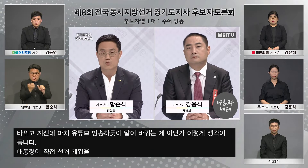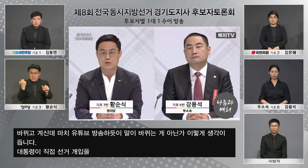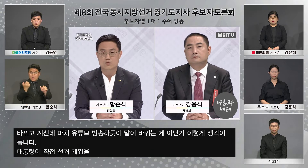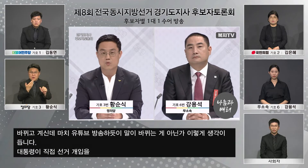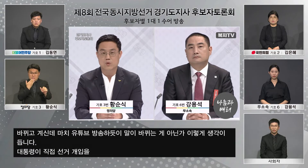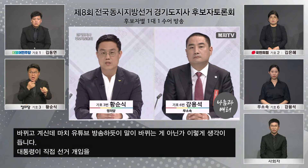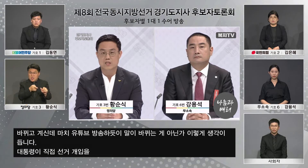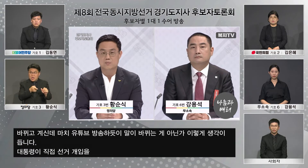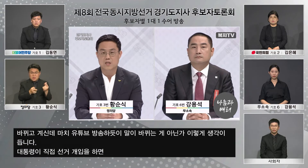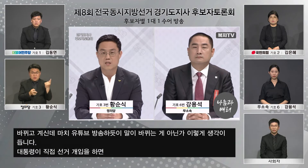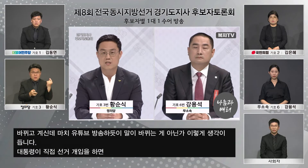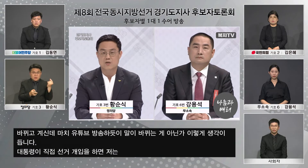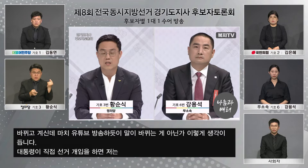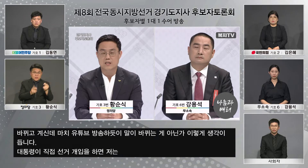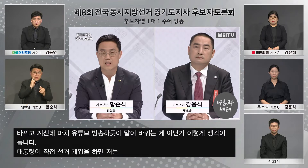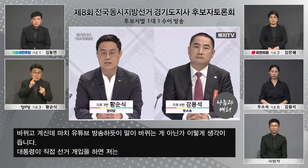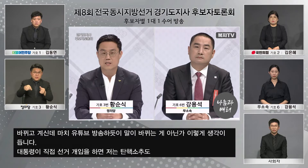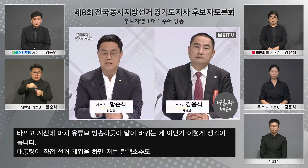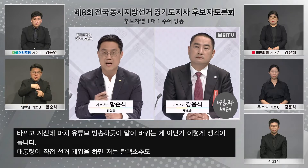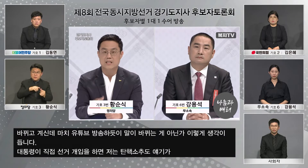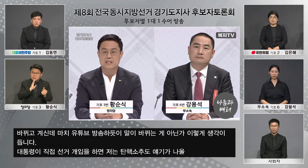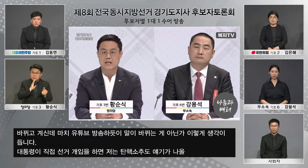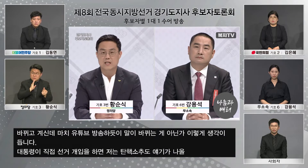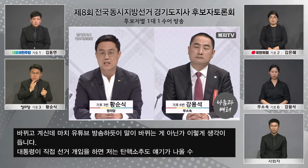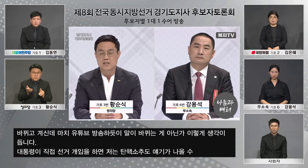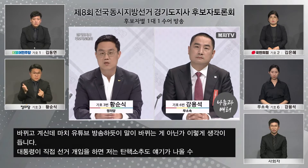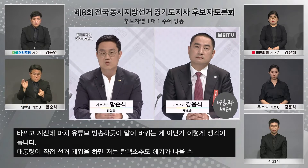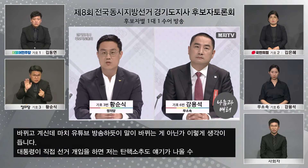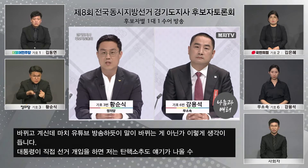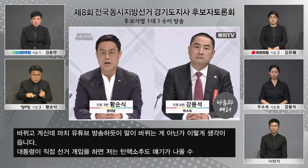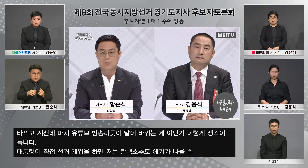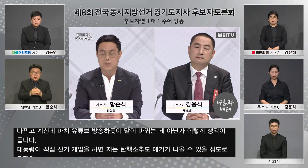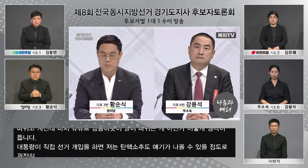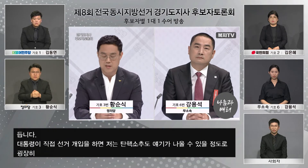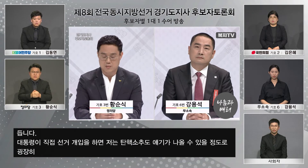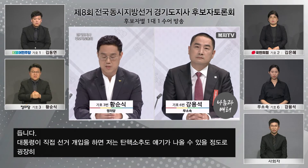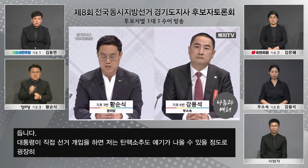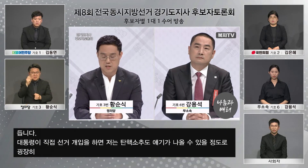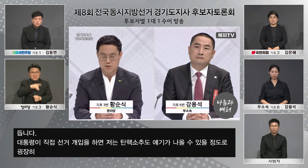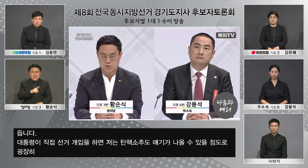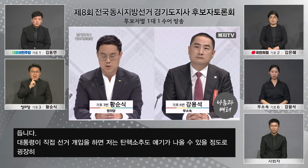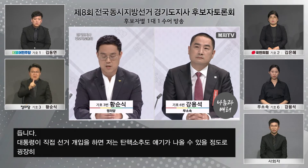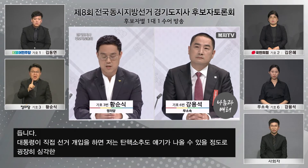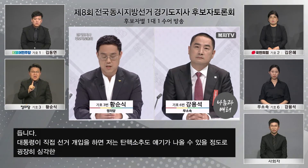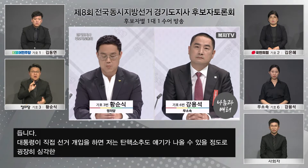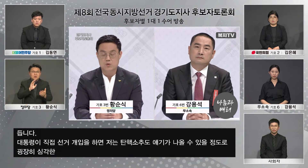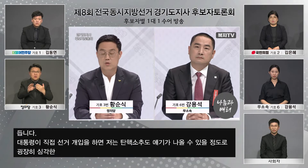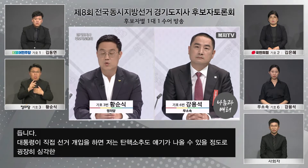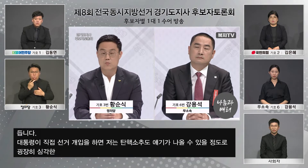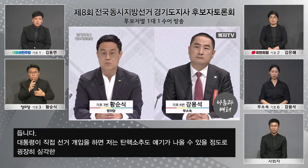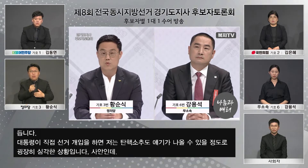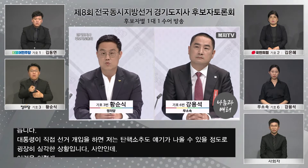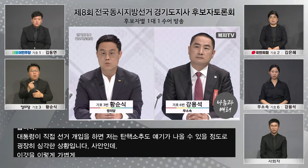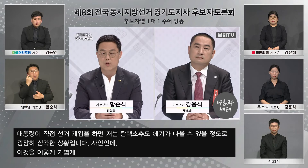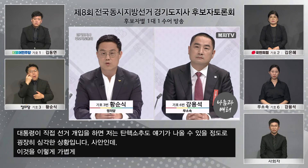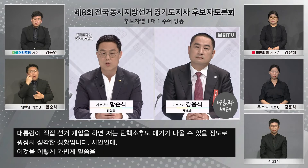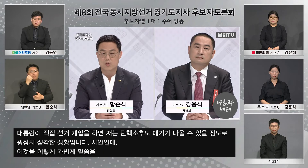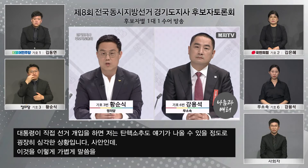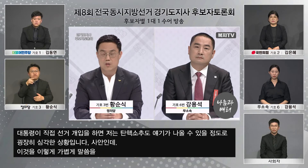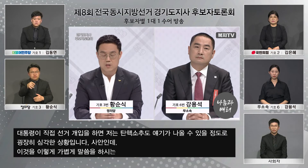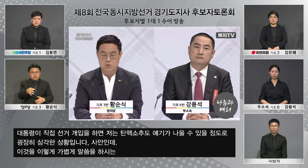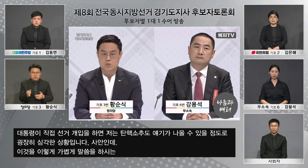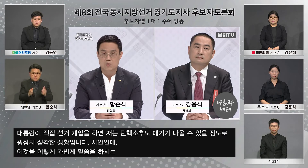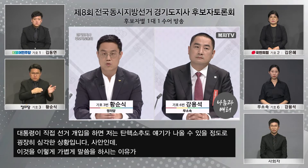나올 수 있을 정도로 굉장히 심각한 사안인데 이것을 이렇게 가볍게 말씀을 하시는 이유가 뭔지 좀